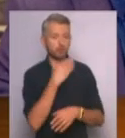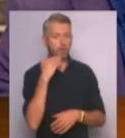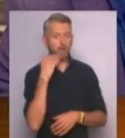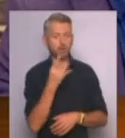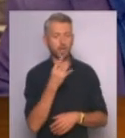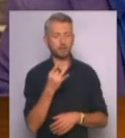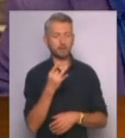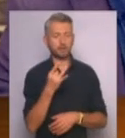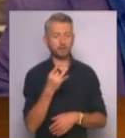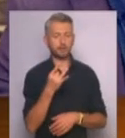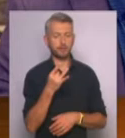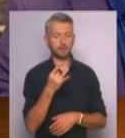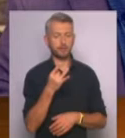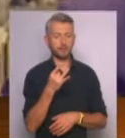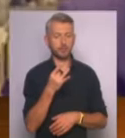неодноразово